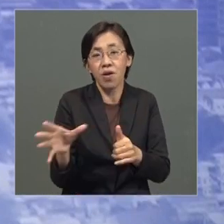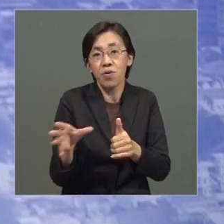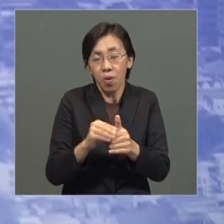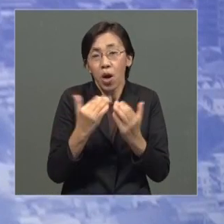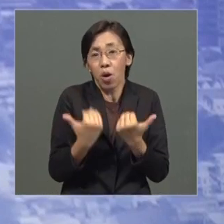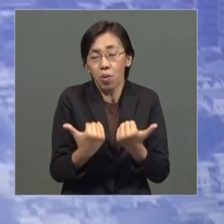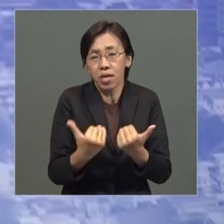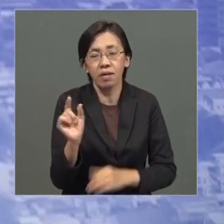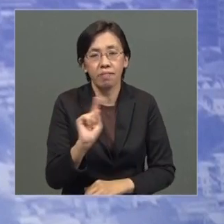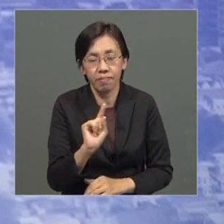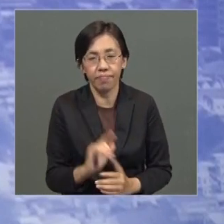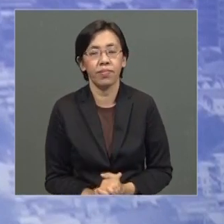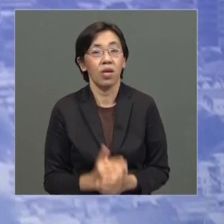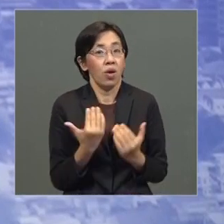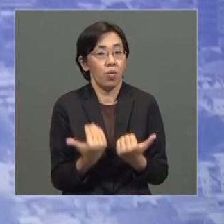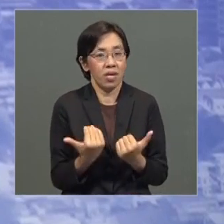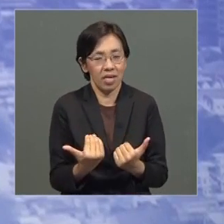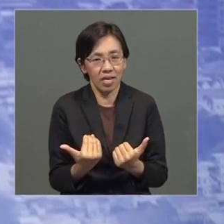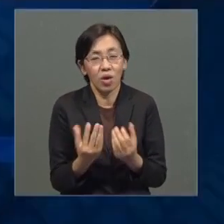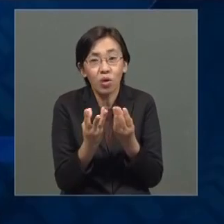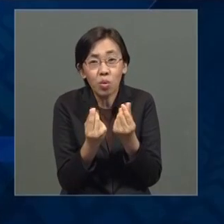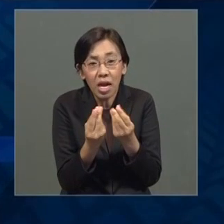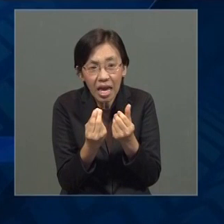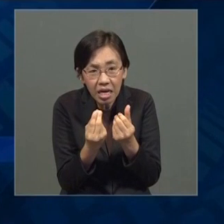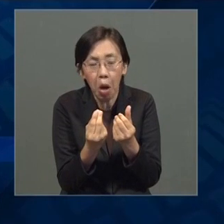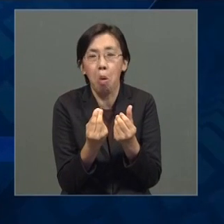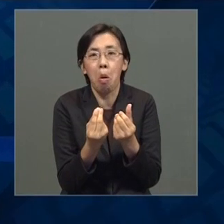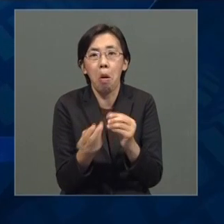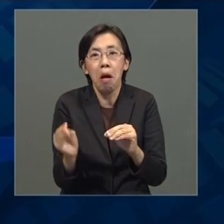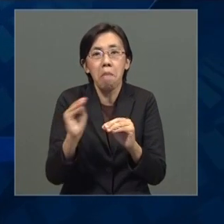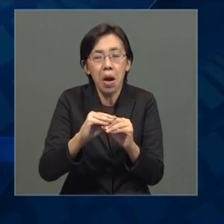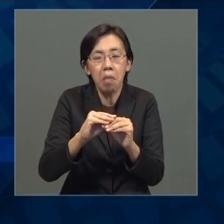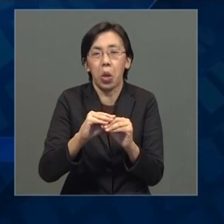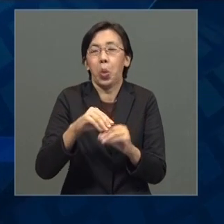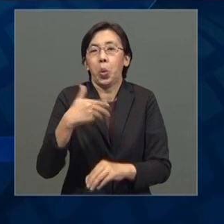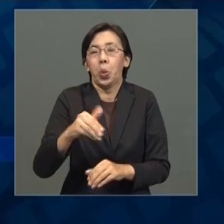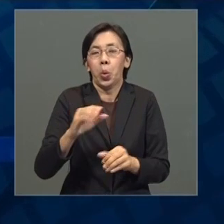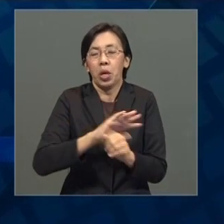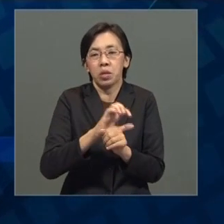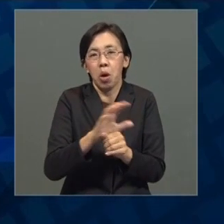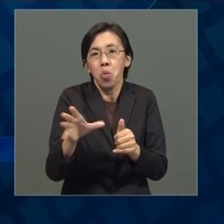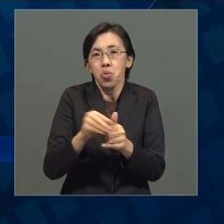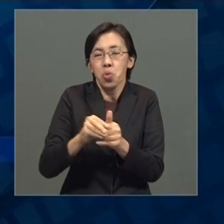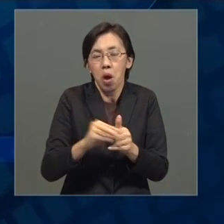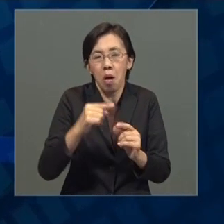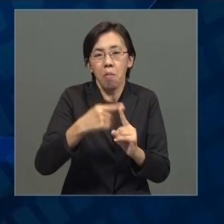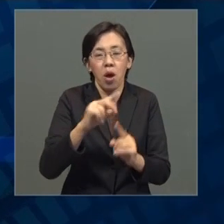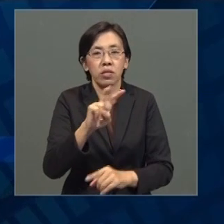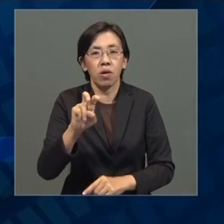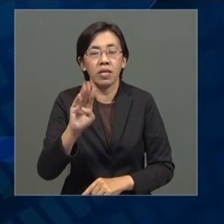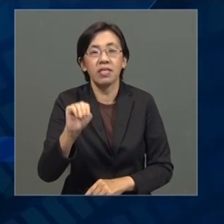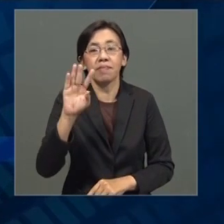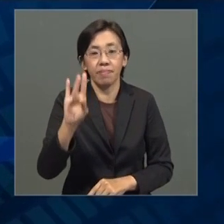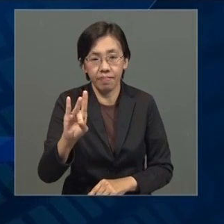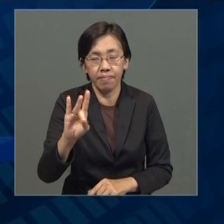ในวันนี้กันนะคะวันนี้ตัวเลขขยับสูงขึ้นนิดนึงนะคะมีรายงานผู้ติดเชื้อ248ร